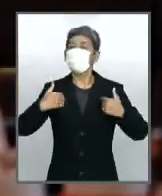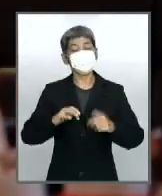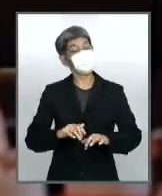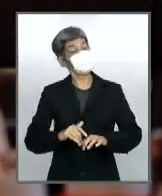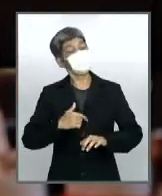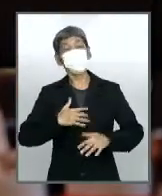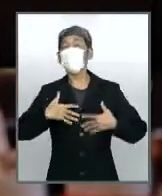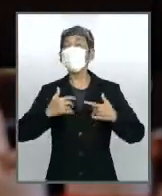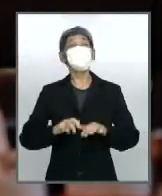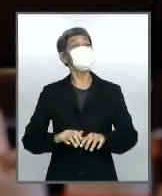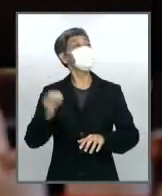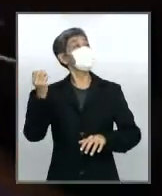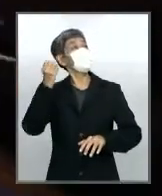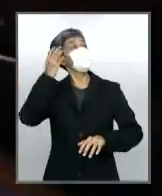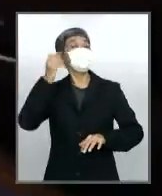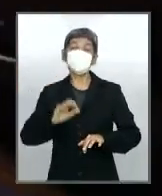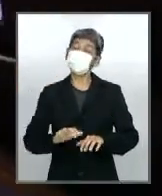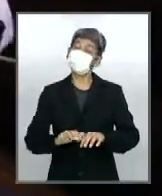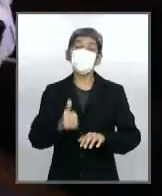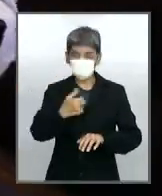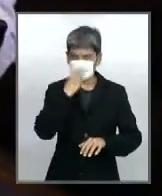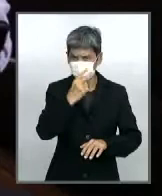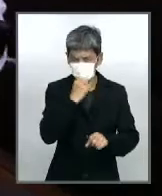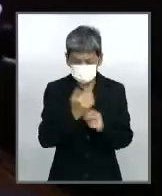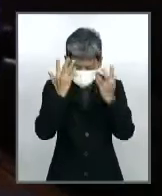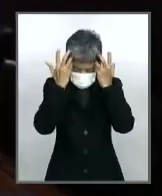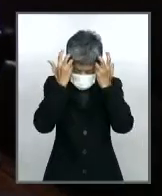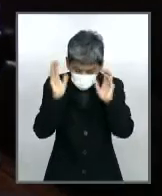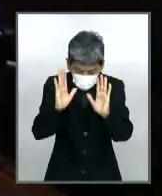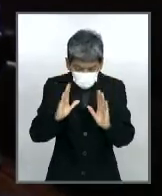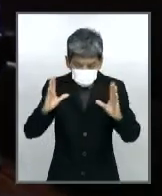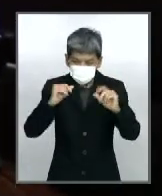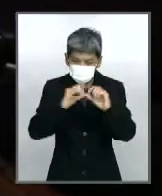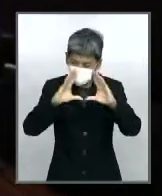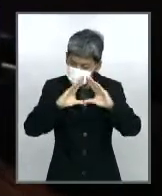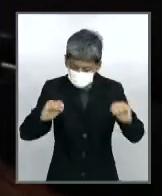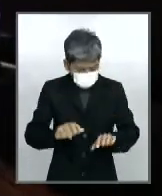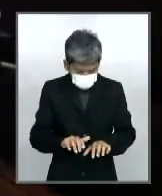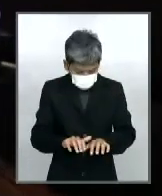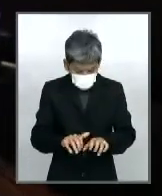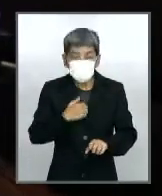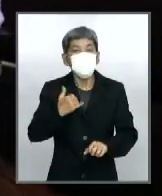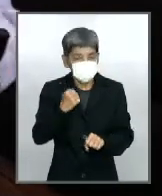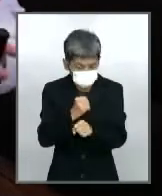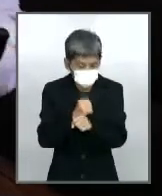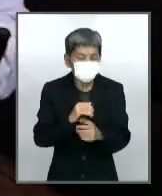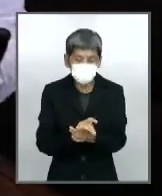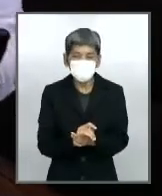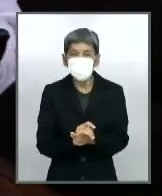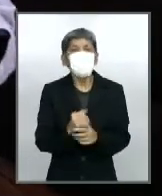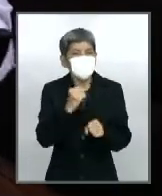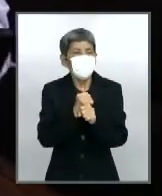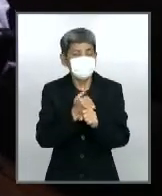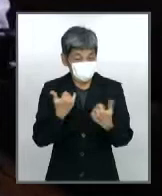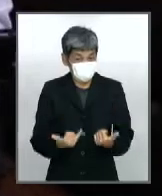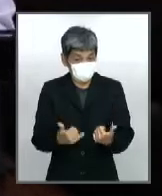างานชิลๆโอเคแต่ถ้างานซีเรียสงานซีเรียสอาจจะต้องเลือกสถานที่นิดนึงแต่ถ้าคุณรู้สึกว่าเอ้ยเรื่องแค่นี้ไม่มีผลหรอกก็จะมาทำงานซีเรียสที่นี่ไม่